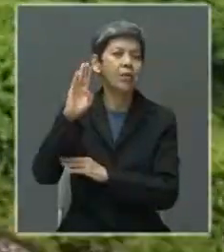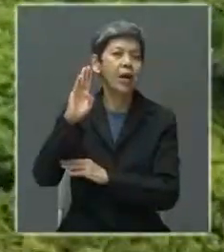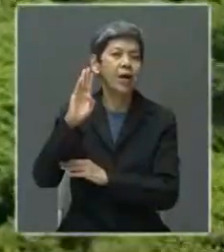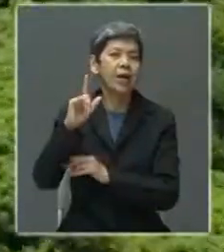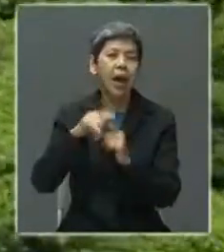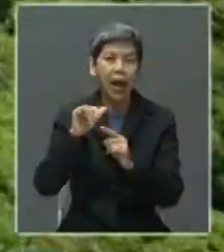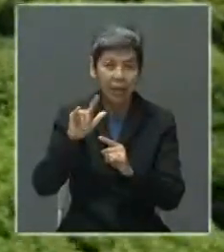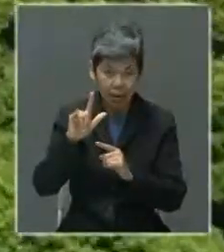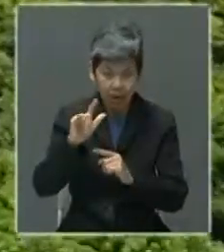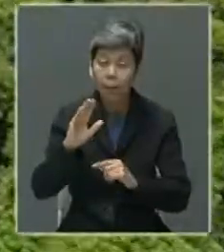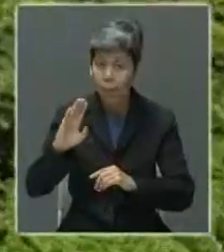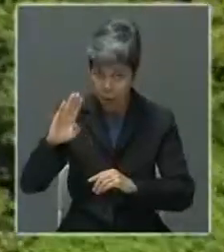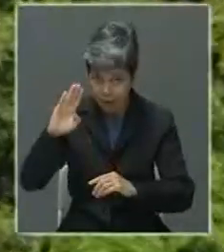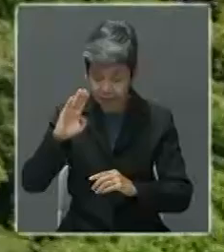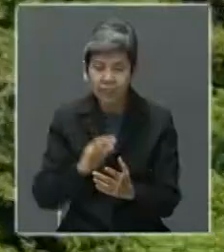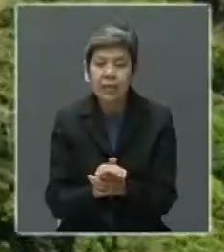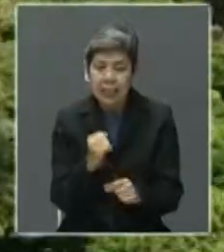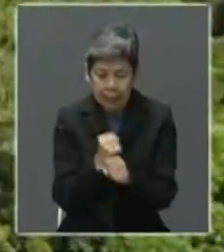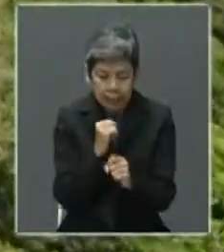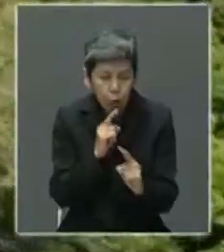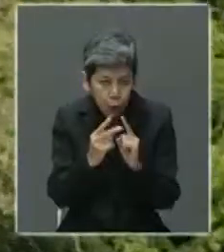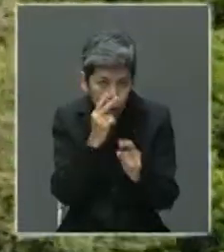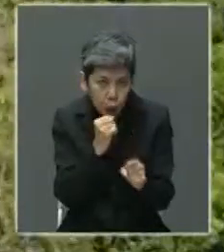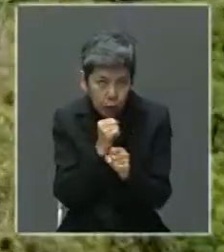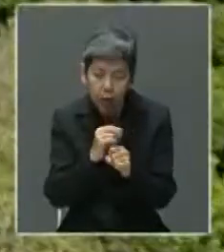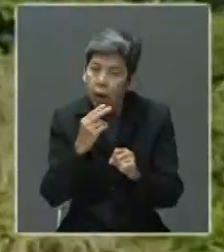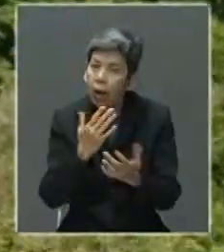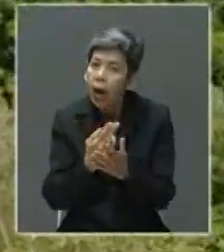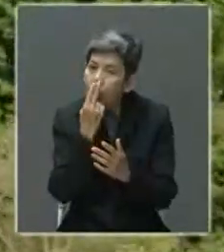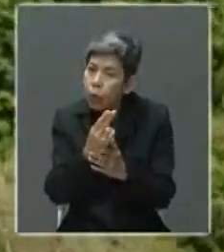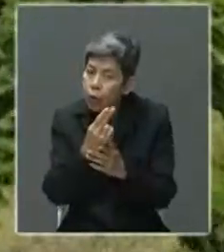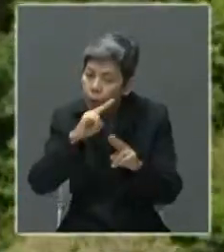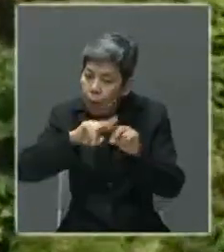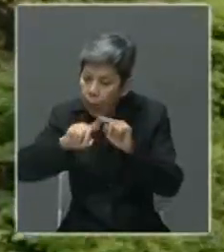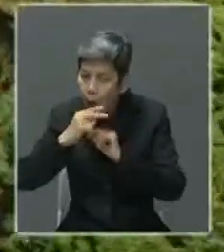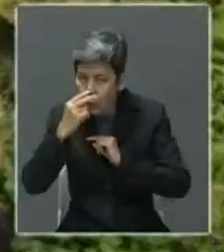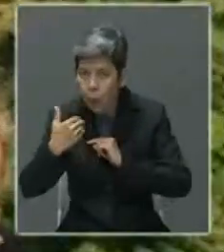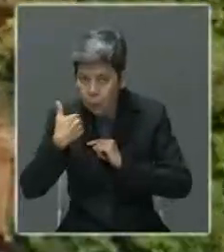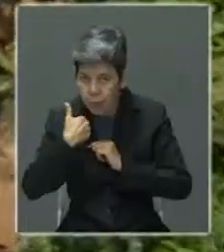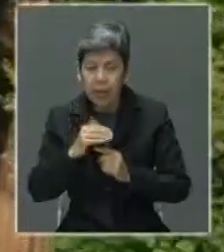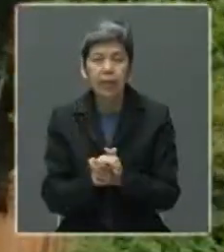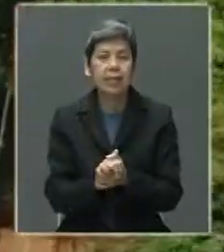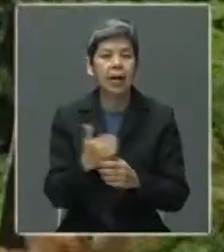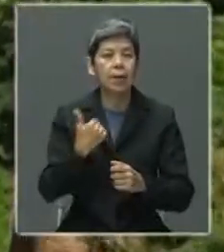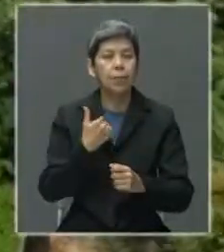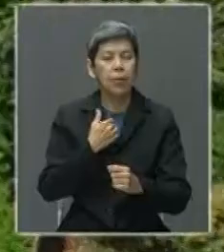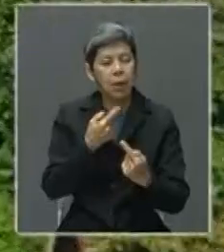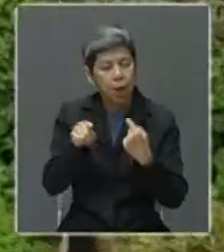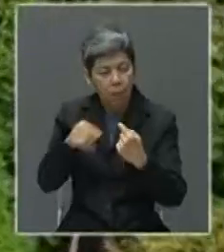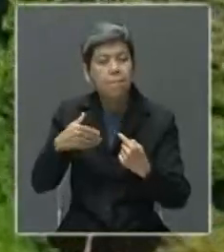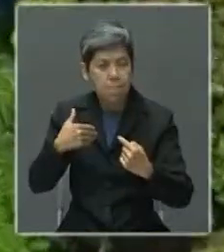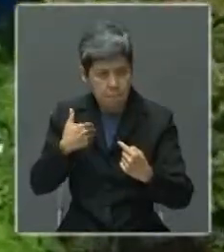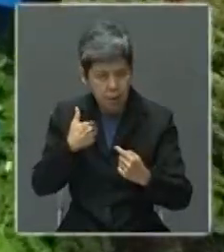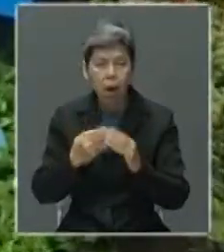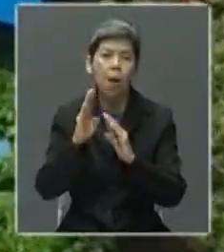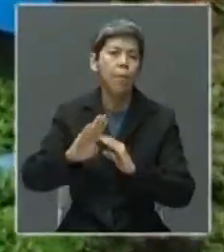ระดีเวลลอปเมนต์จำกัดมหาชนก็ได้ติดตามการโพสต์แชร์คอมเมนต์ในสื่อต่างๆกรณีที่มีการบิดเบือนข้อเท็จจริงท